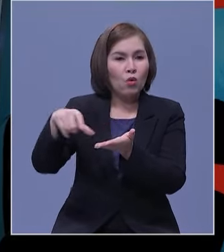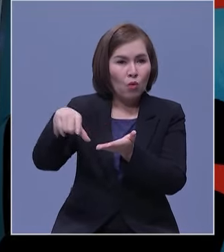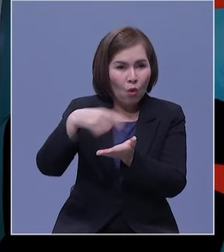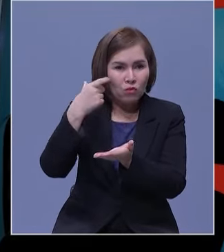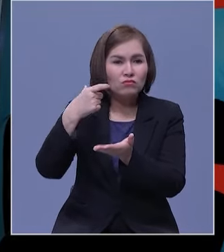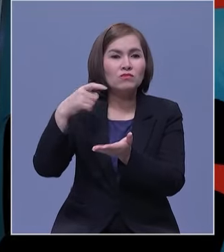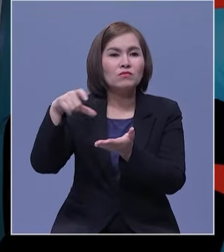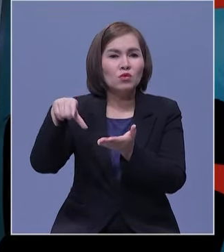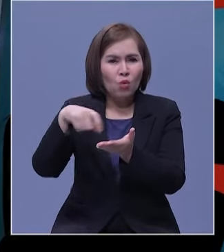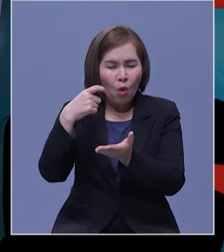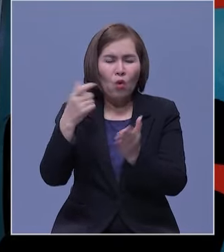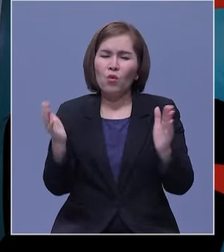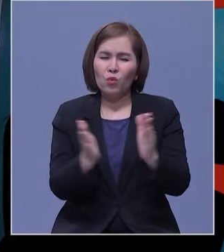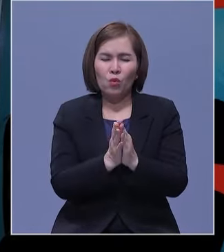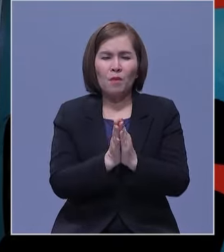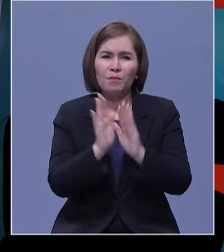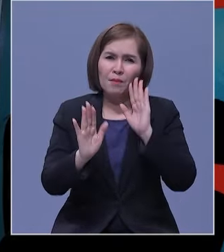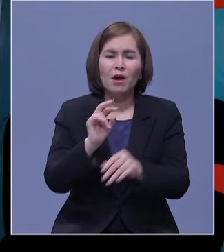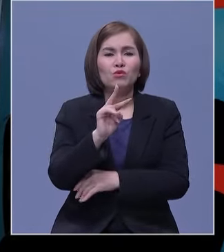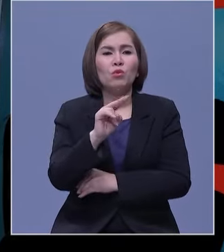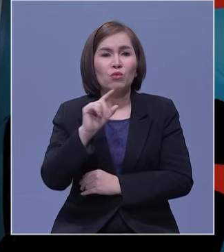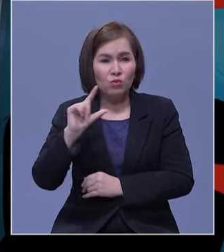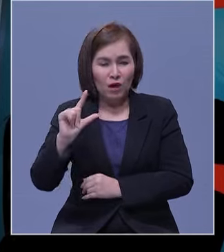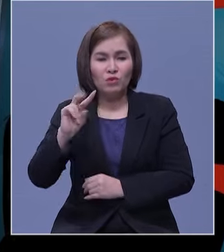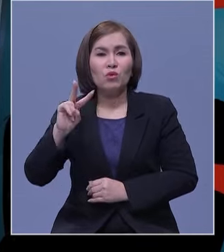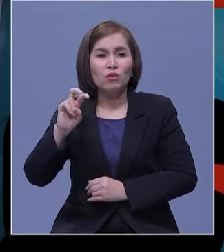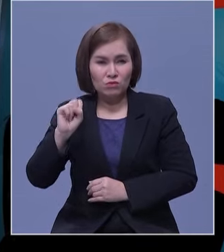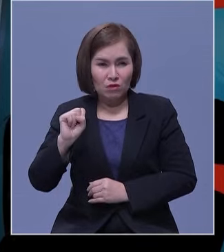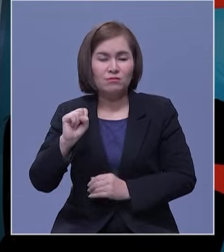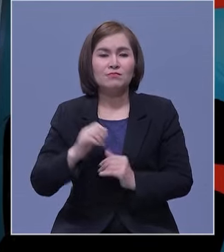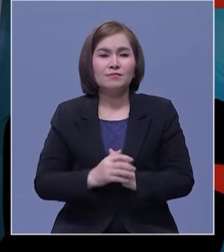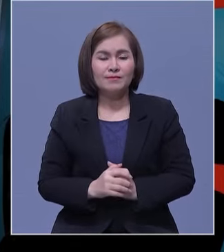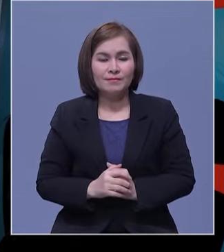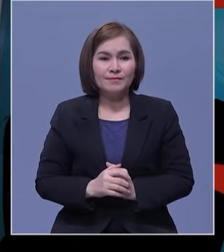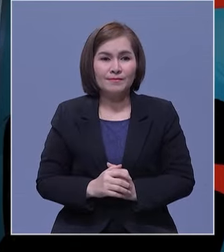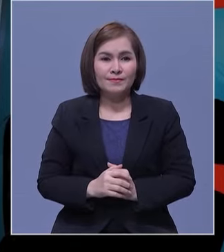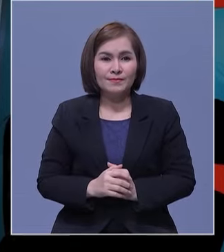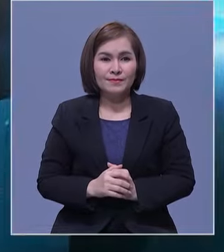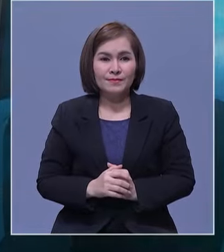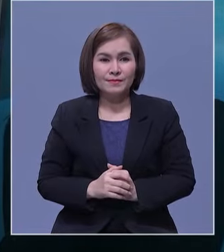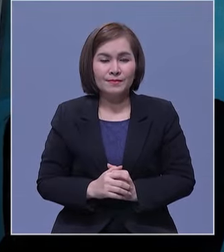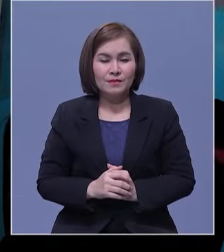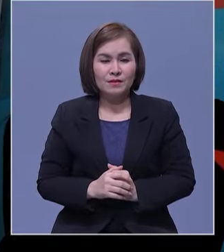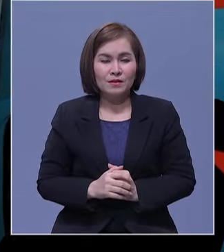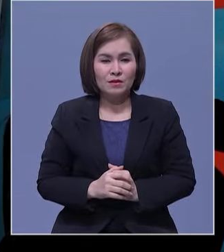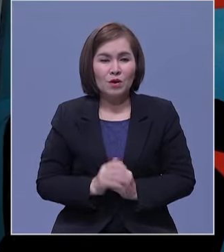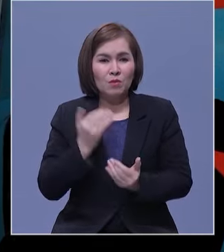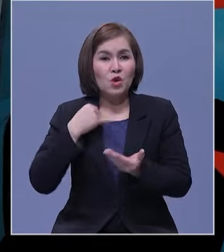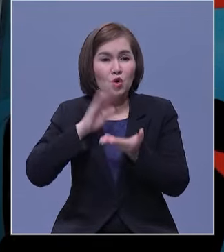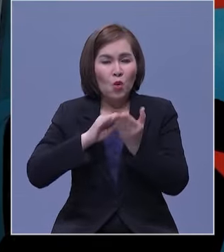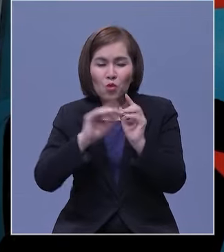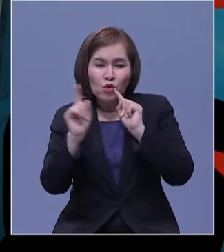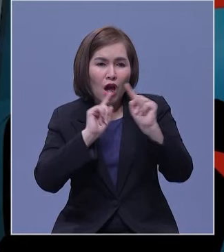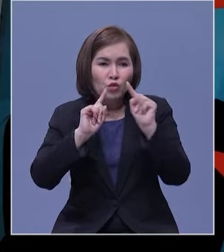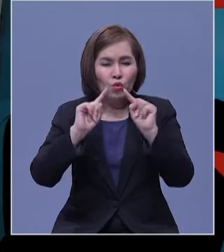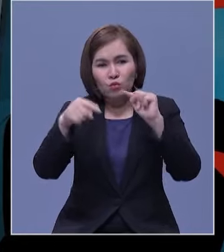โอนเงินมาคุณผู้ชมรวมแล้วเป็นเงินกว่า 2 ,000บาทเลยนะคะอืเนี่ยค่ะเป็นการพูดคุยกันเนี่ยนะคะแล้วก็